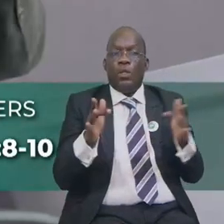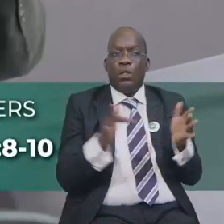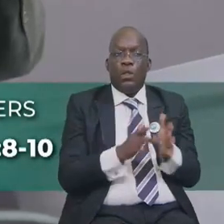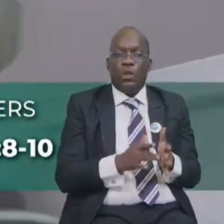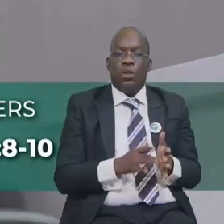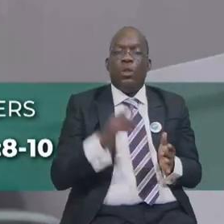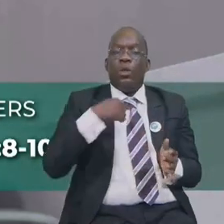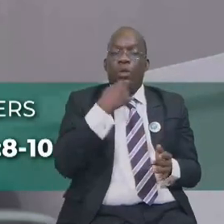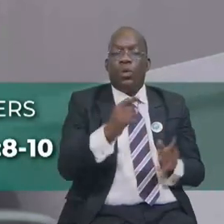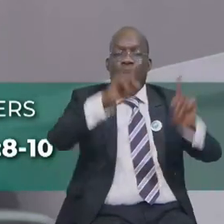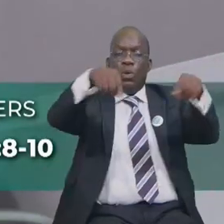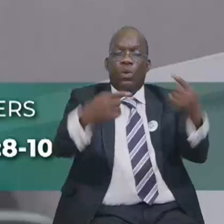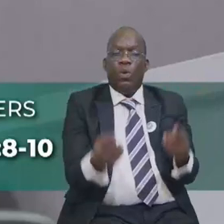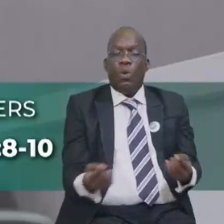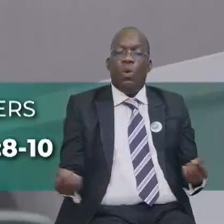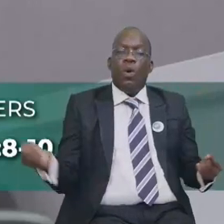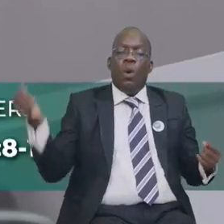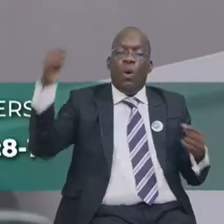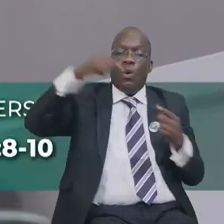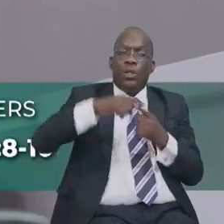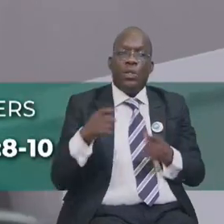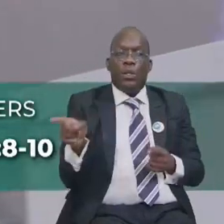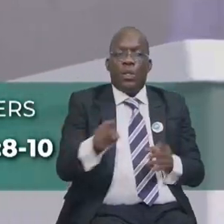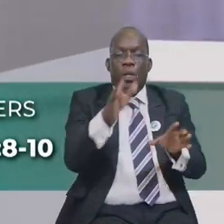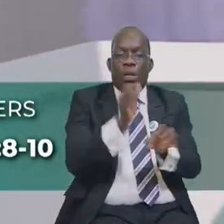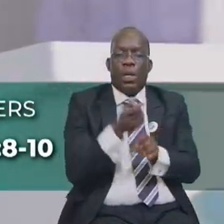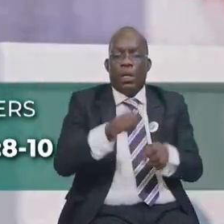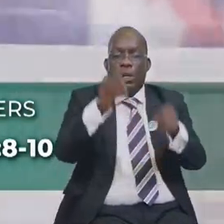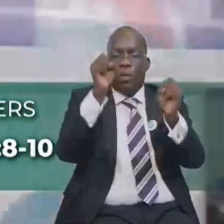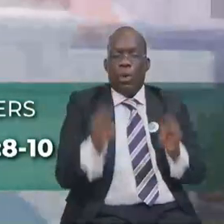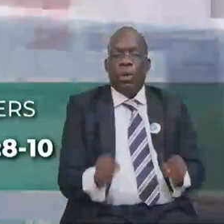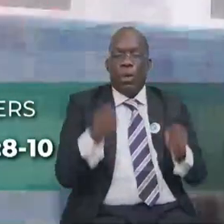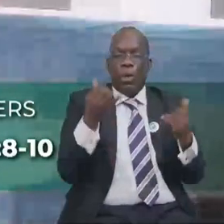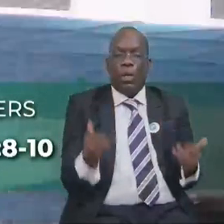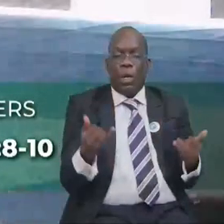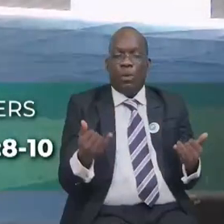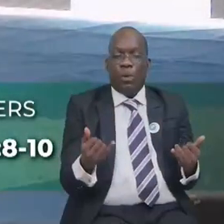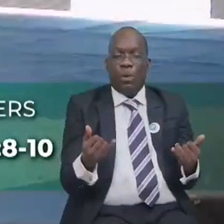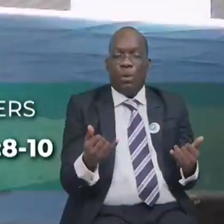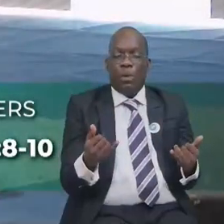Jésus a dit, allez, jusqu'à ce qu'ils reçoivent.